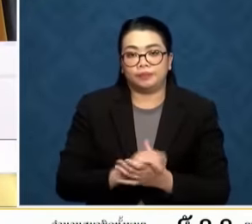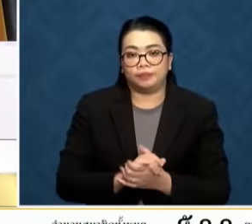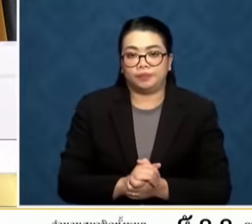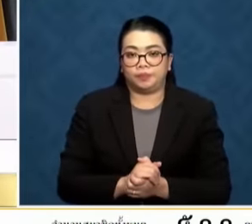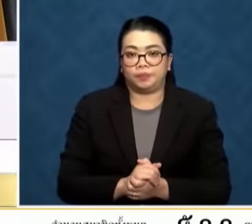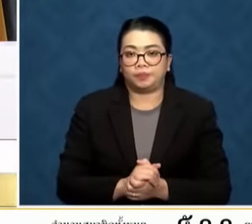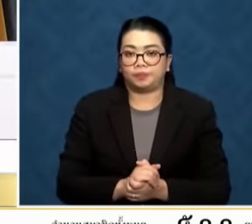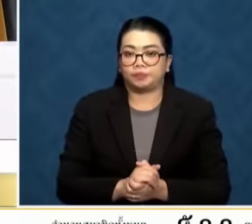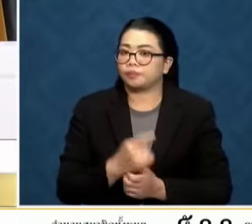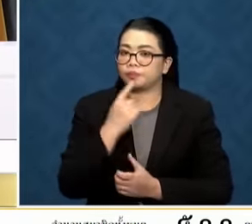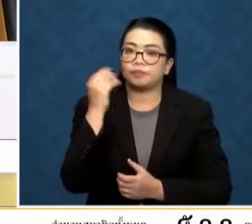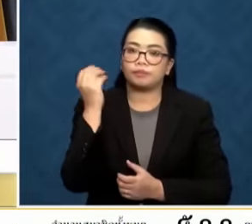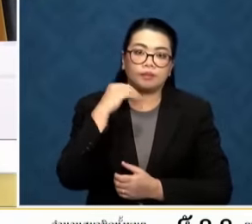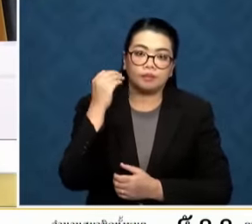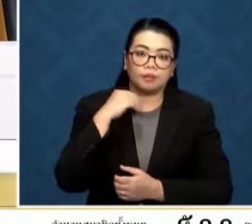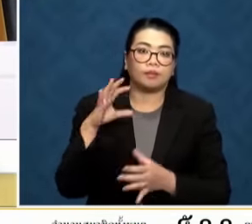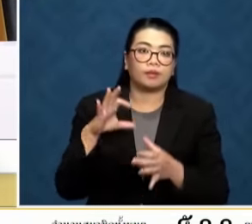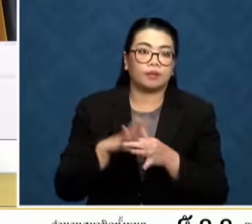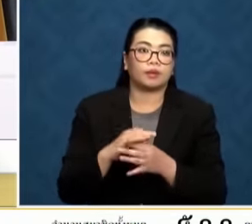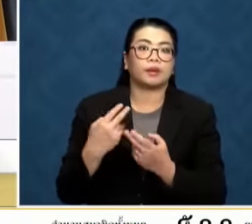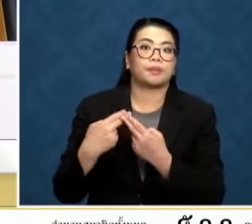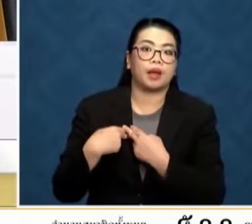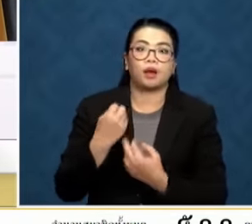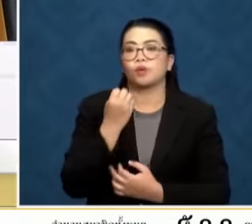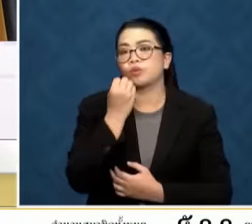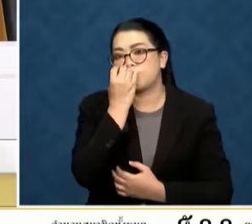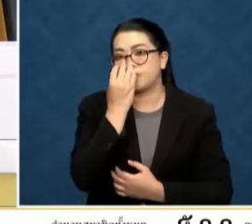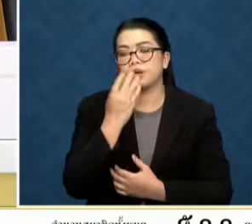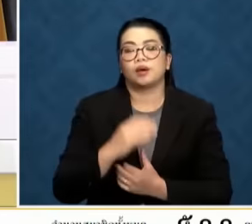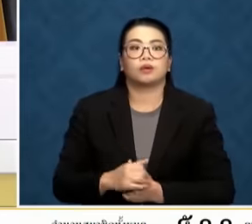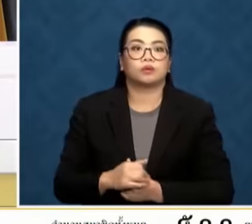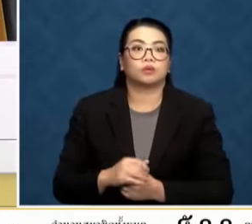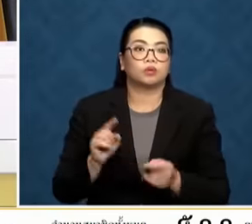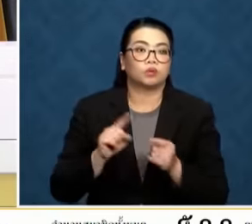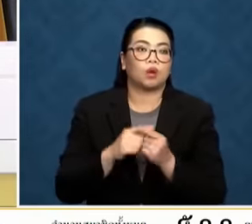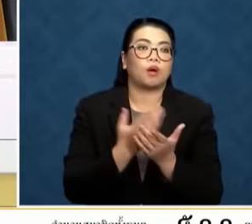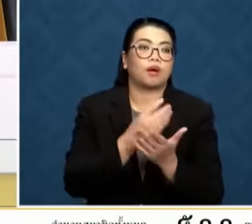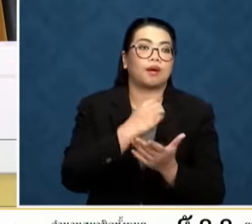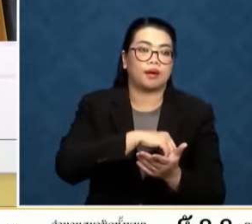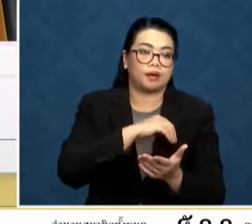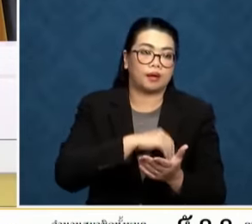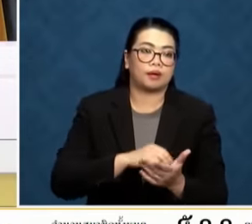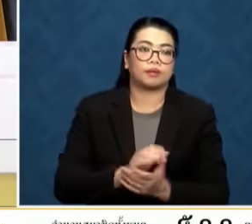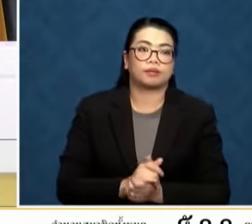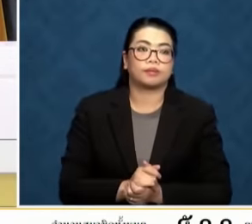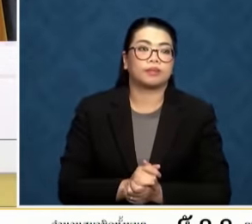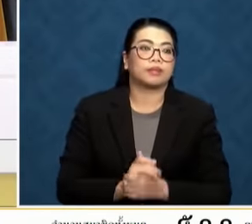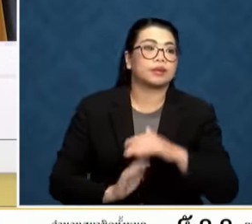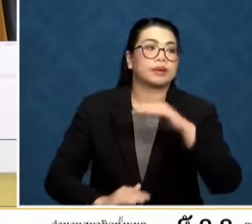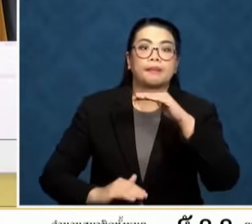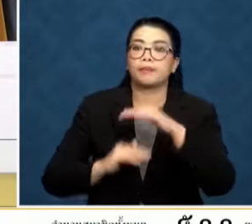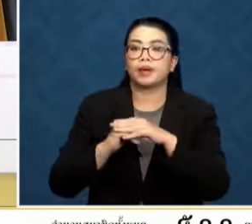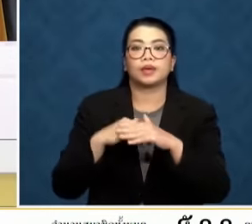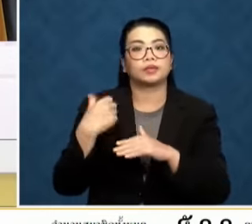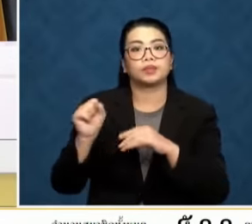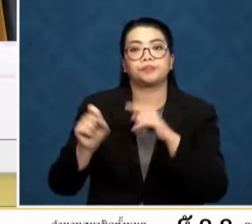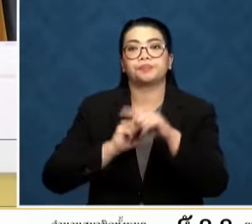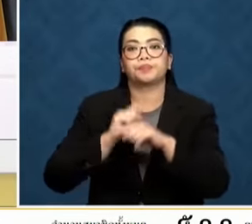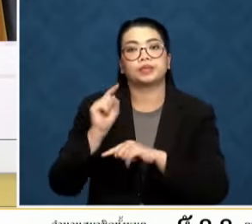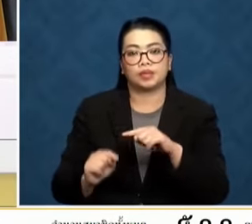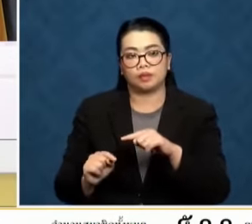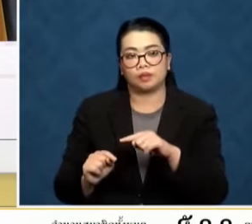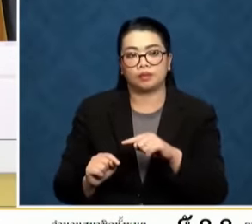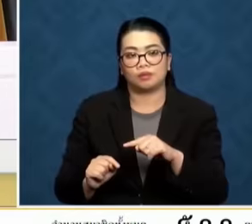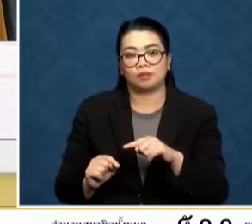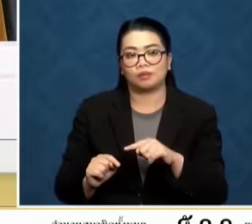พูดถึงบ่อยนั่นคือเรื่องของภาระดอกเบี้ยต่อรายได้ว่าไม่เกิน10%อัน